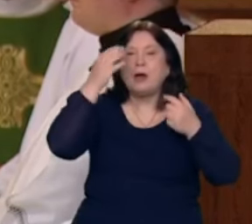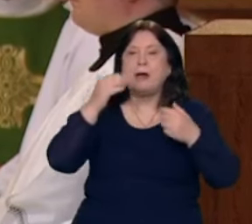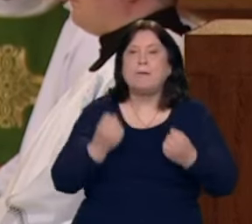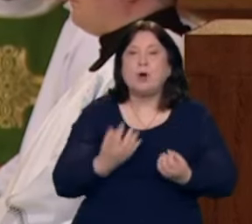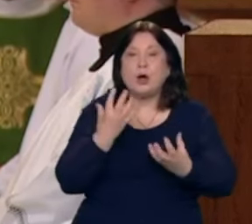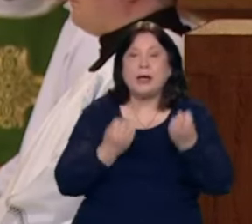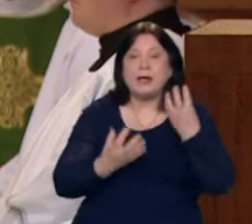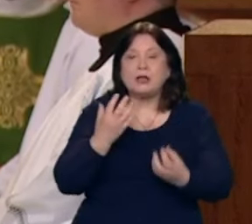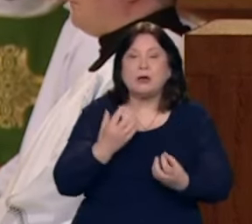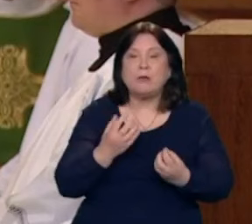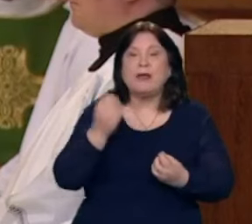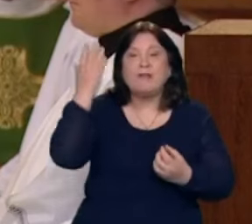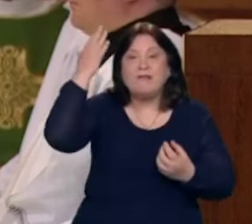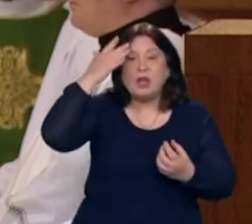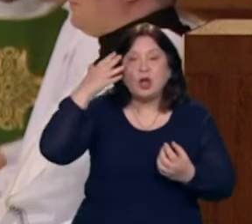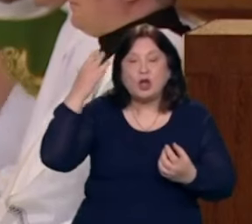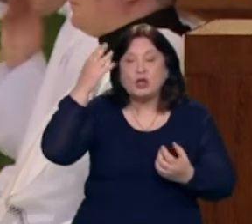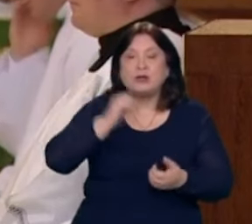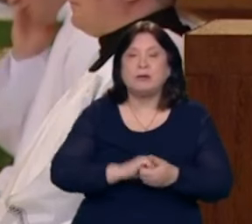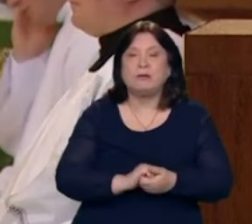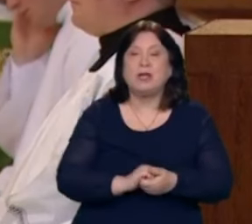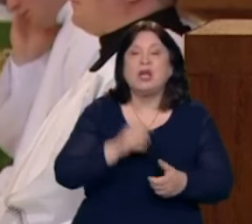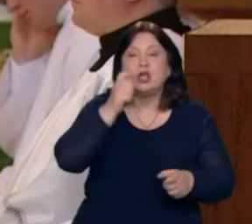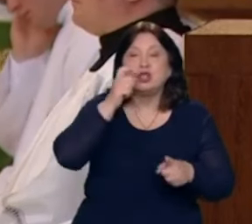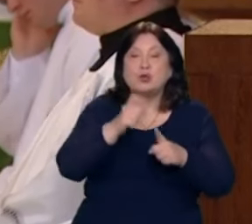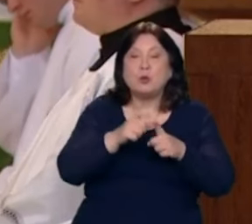słowa wypowiadanego